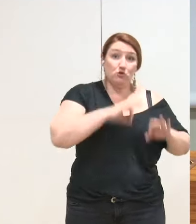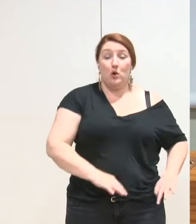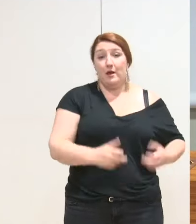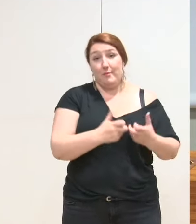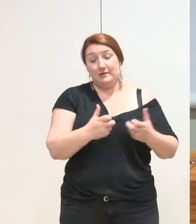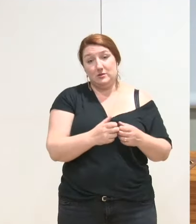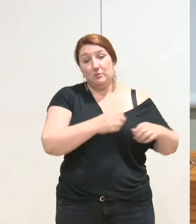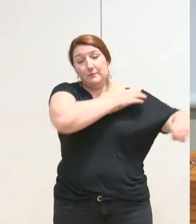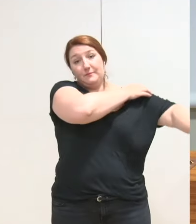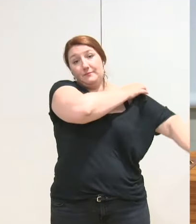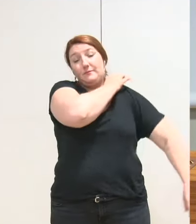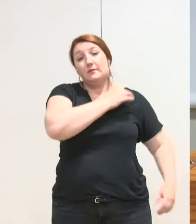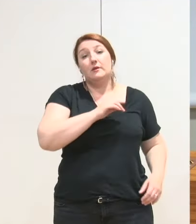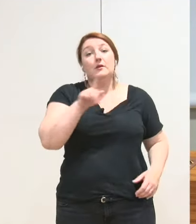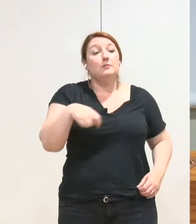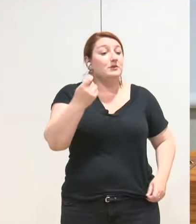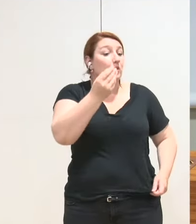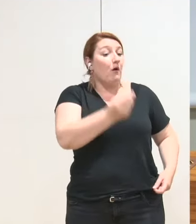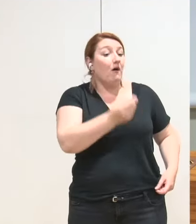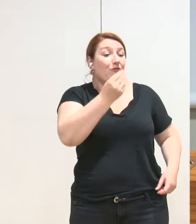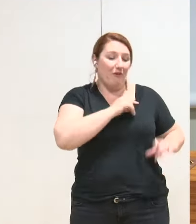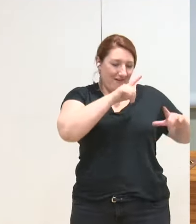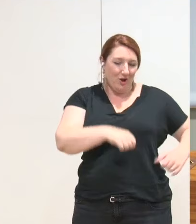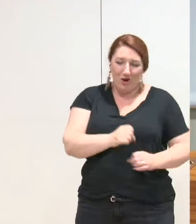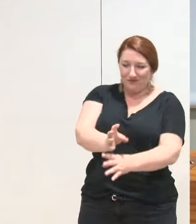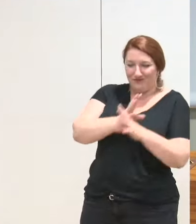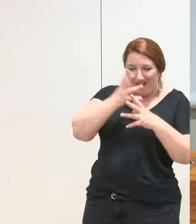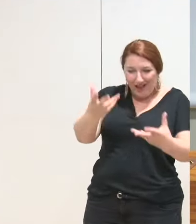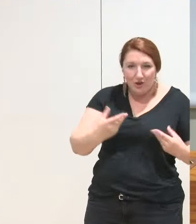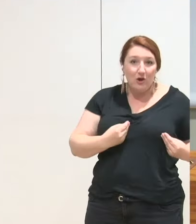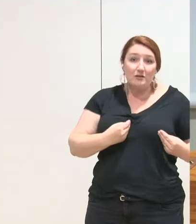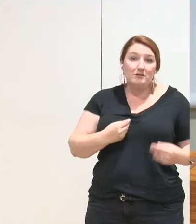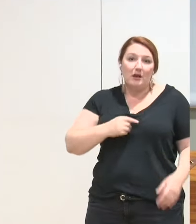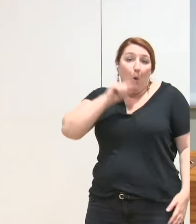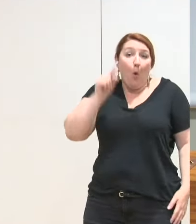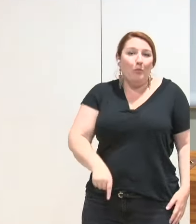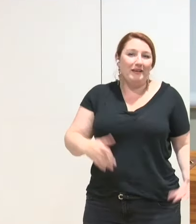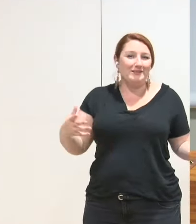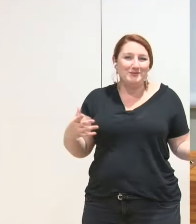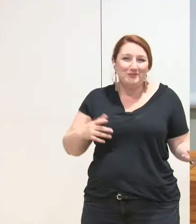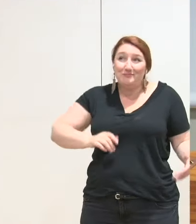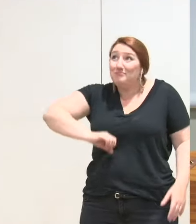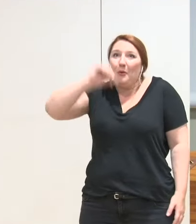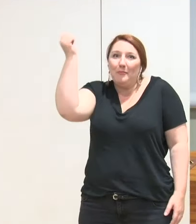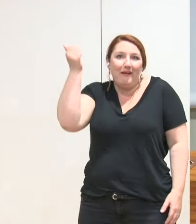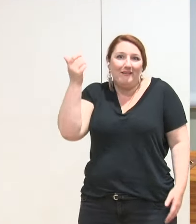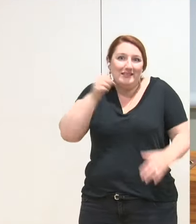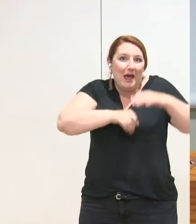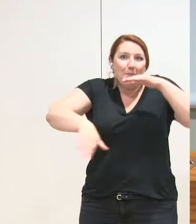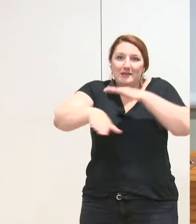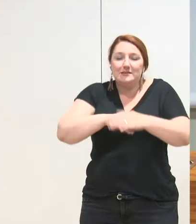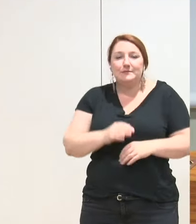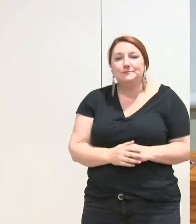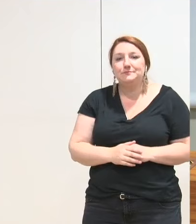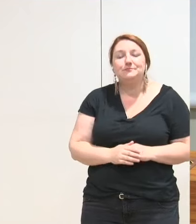que l'accueil des enfants dans nos écoles fait partie naturellement de nos premières obligations sur un certain nombre de dimensions